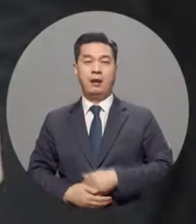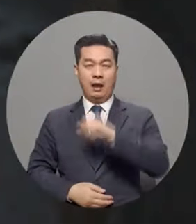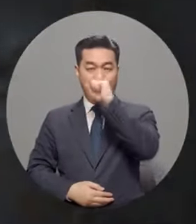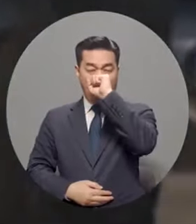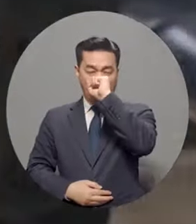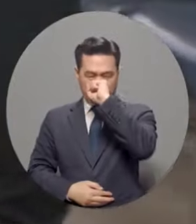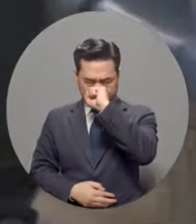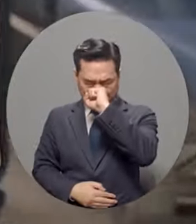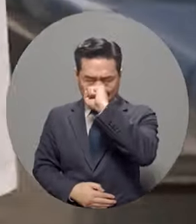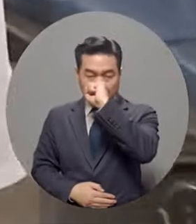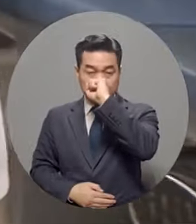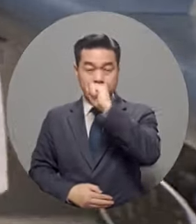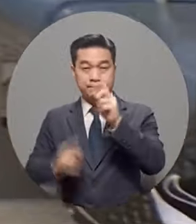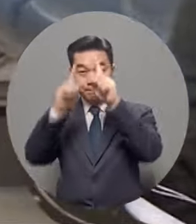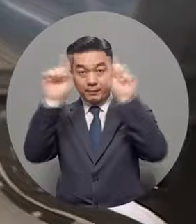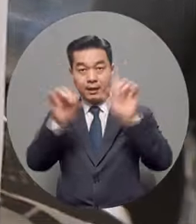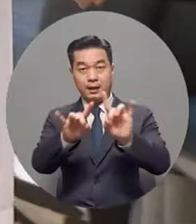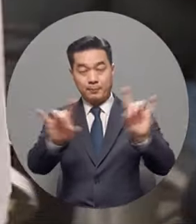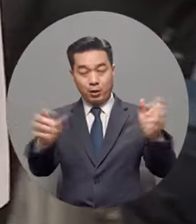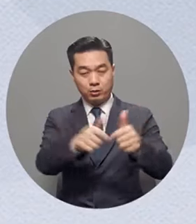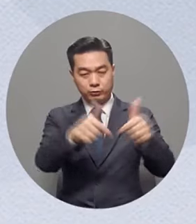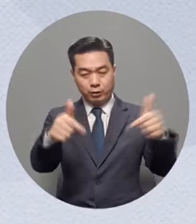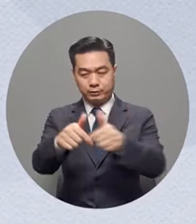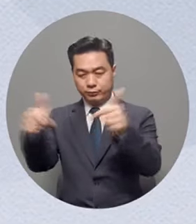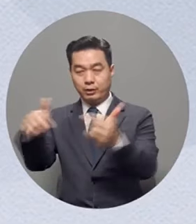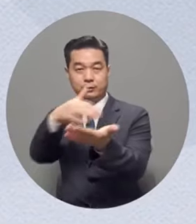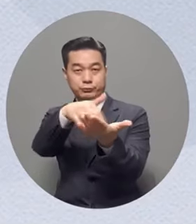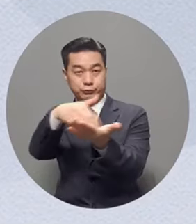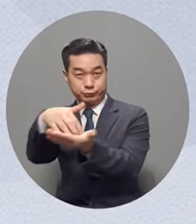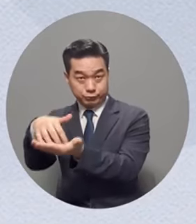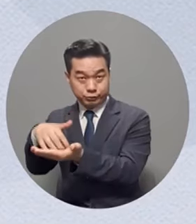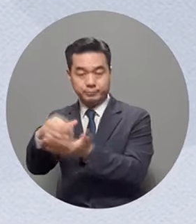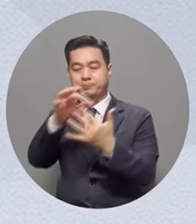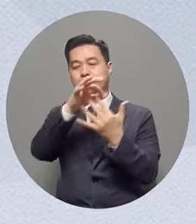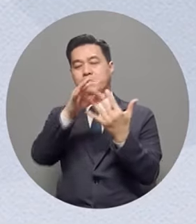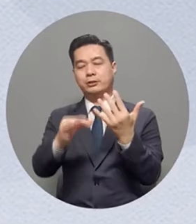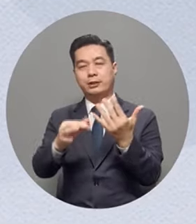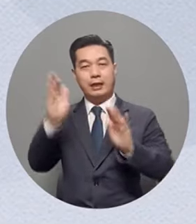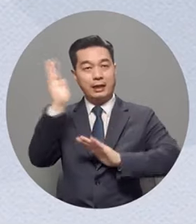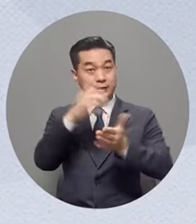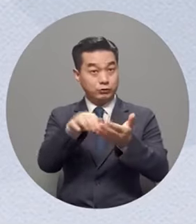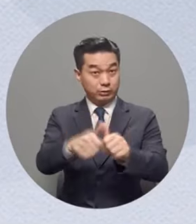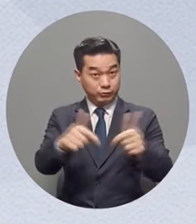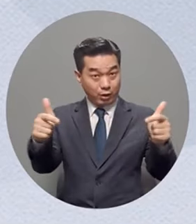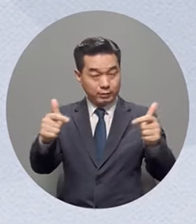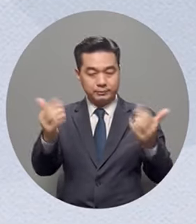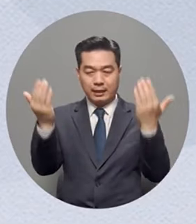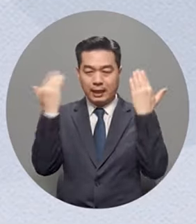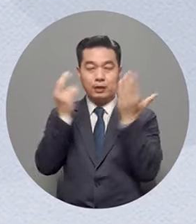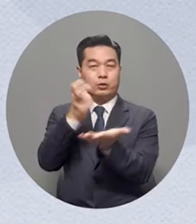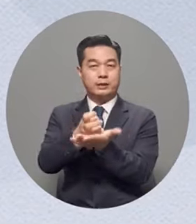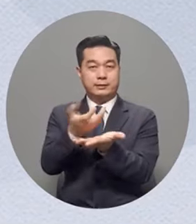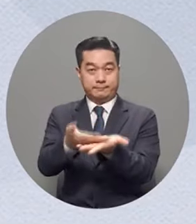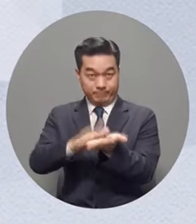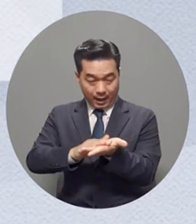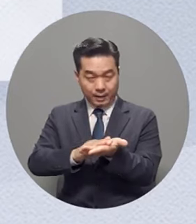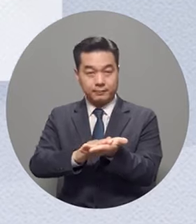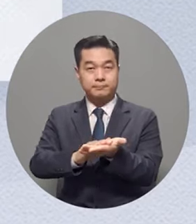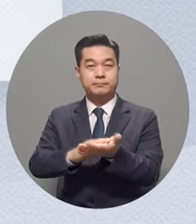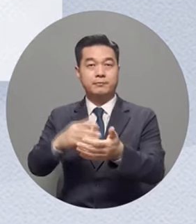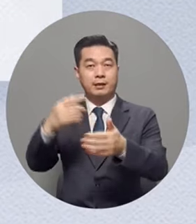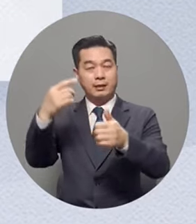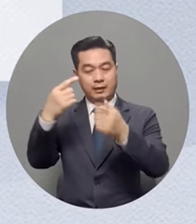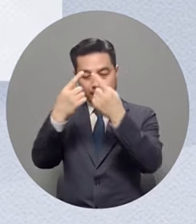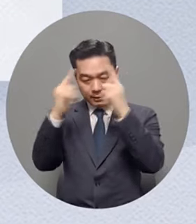늘어나는 정원 규모를 발표할 가능성이 높습니다 절차상 정원이 늘어난 대학은 학칙을 개정하고 대학교육 협의회에 신청